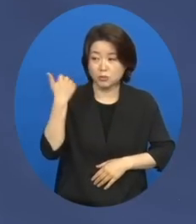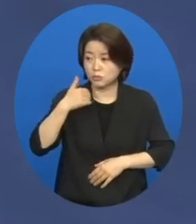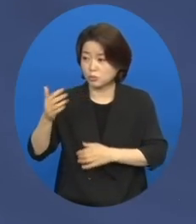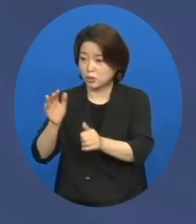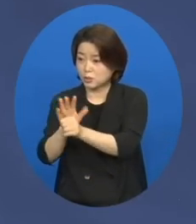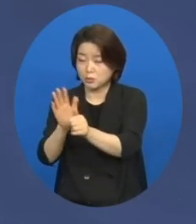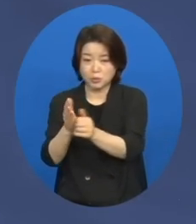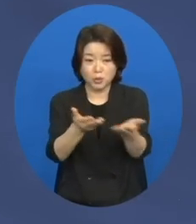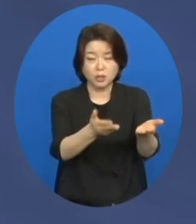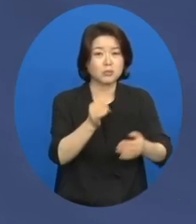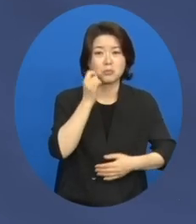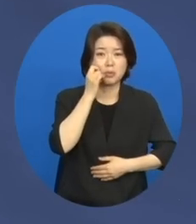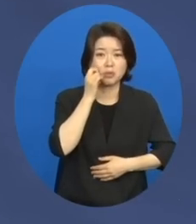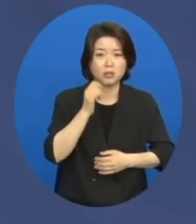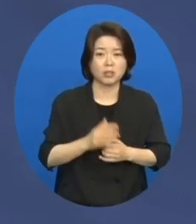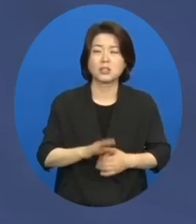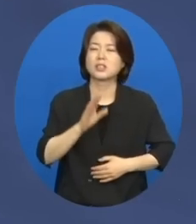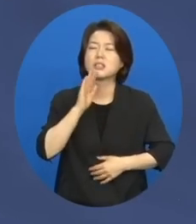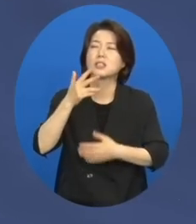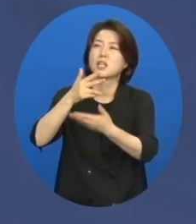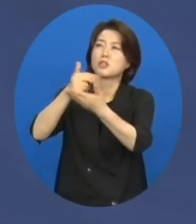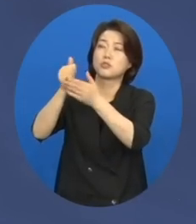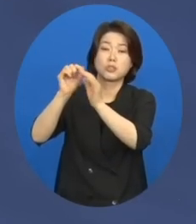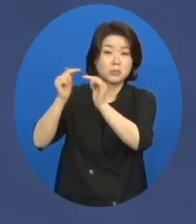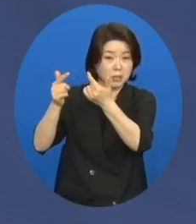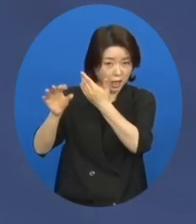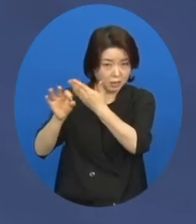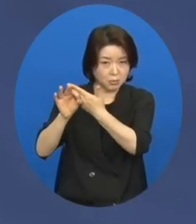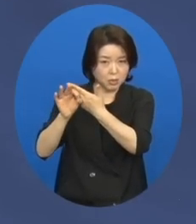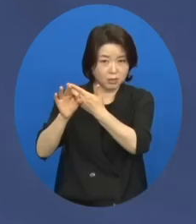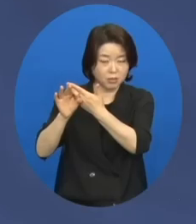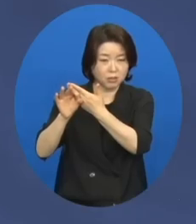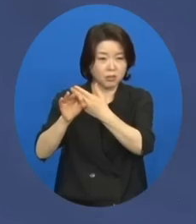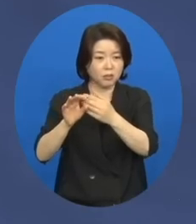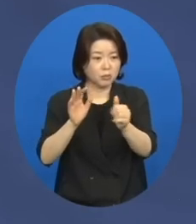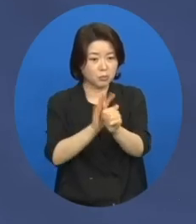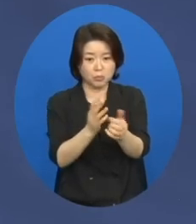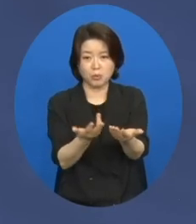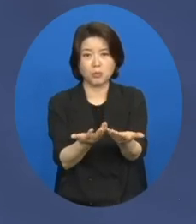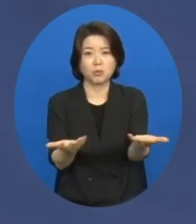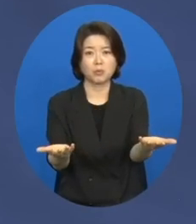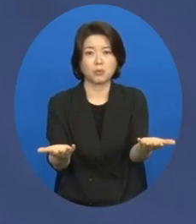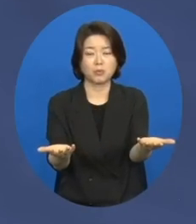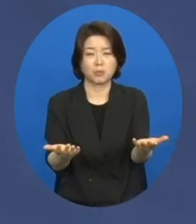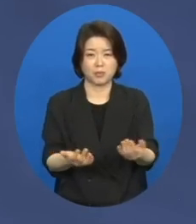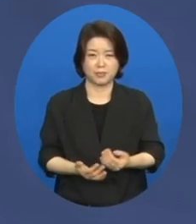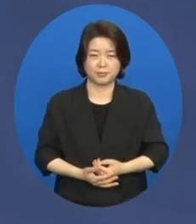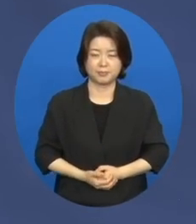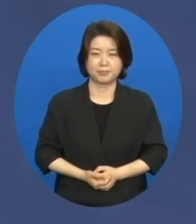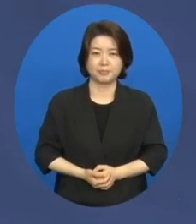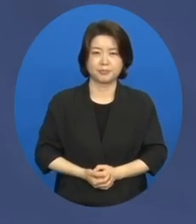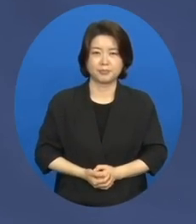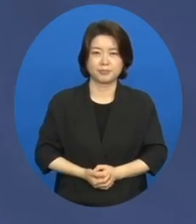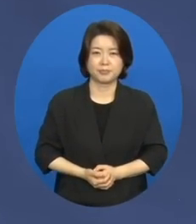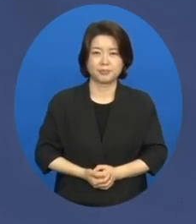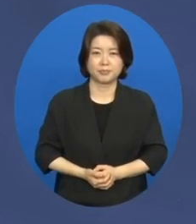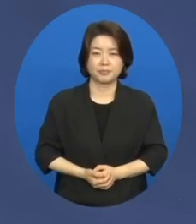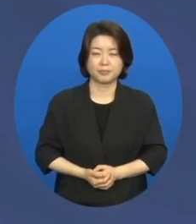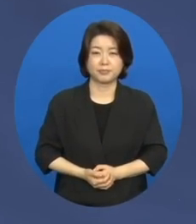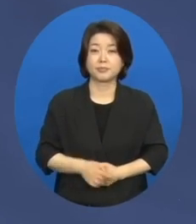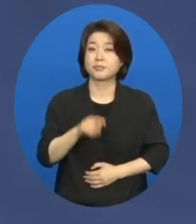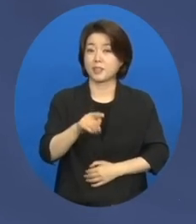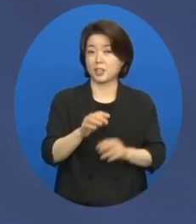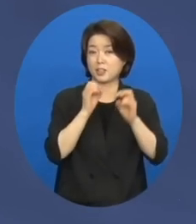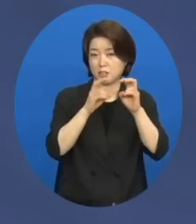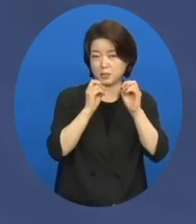수가 없어요. 진짜 주님 아니면 정말 도울 길이 없어요. 아, 그런